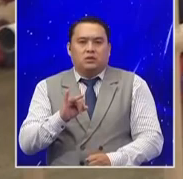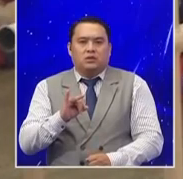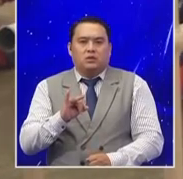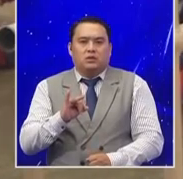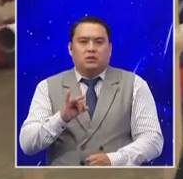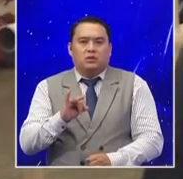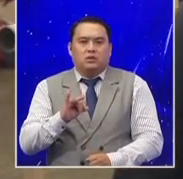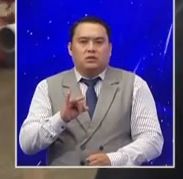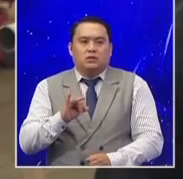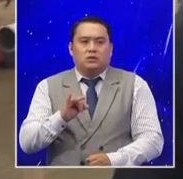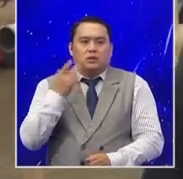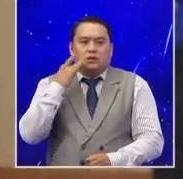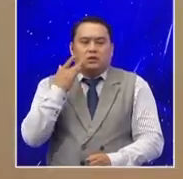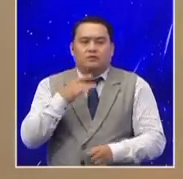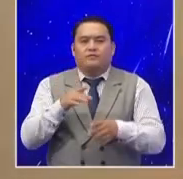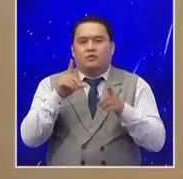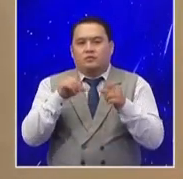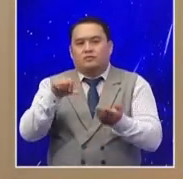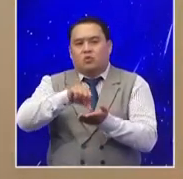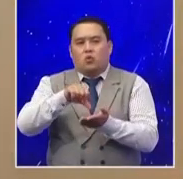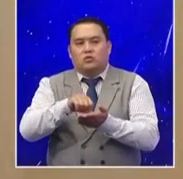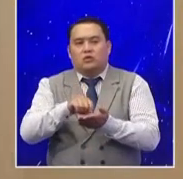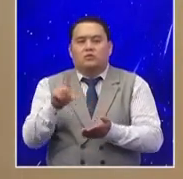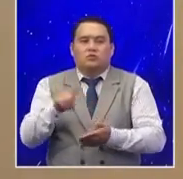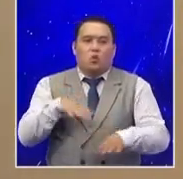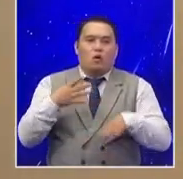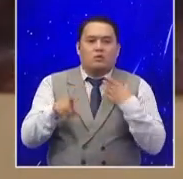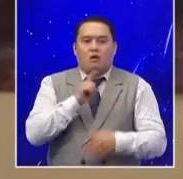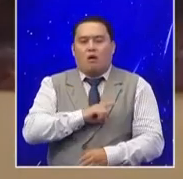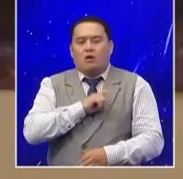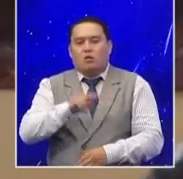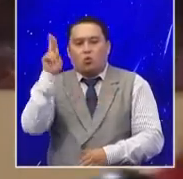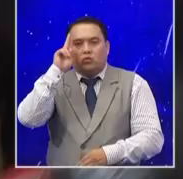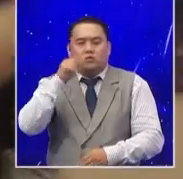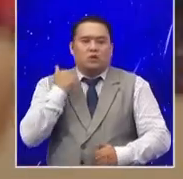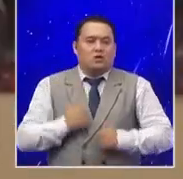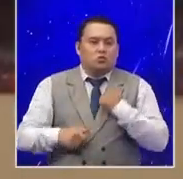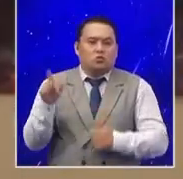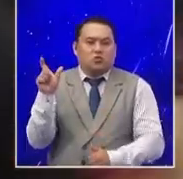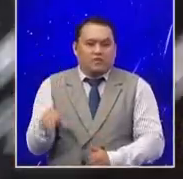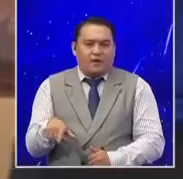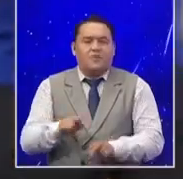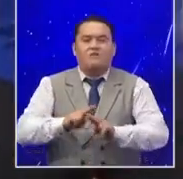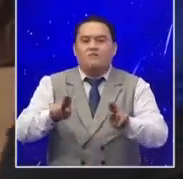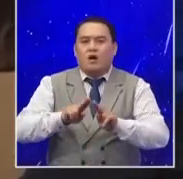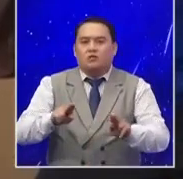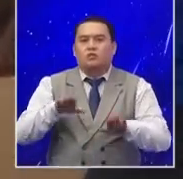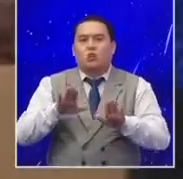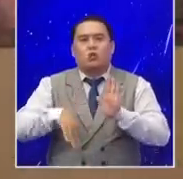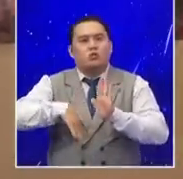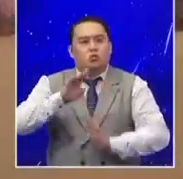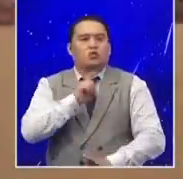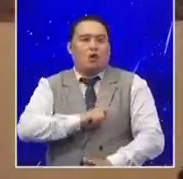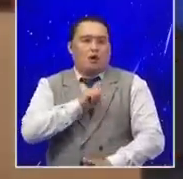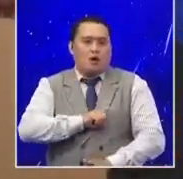и поехать за границу на соревнования. Секция кикбоксинга не только закаляет характер, но и учит быть достойным гражданином страны. Воспитывает в детях только лучшие